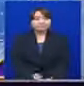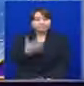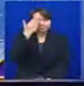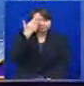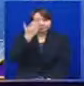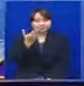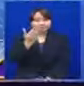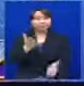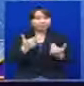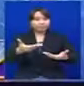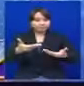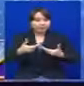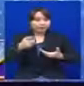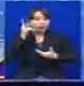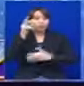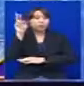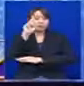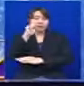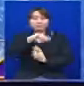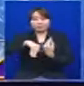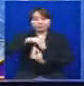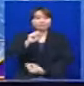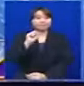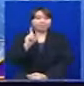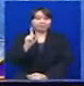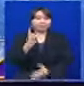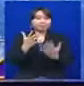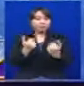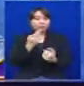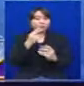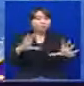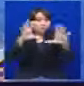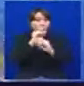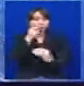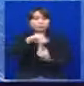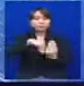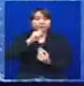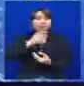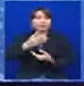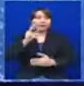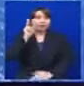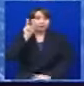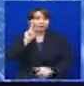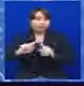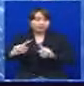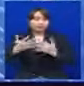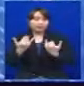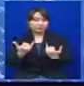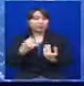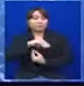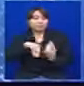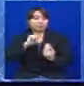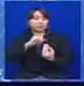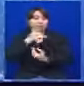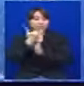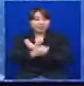สวัสดีค่ะคุณผู้ชมคะต้อนรับเข้าสู่ช่วงเวลาของข่าวเที่ยงเศรษฐกิจนะคะติดตามภาพรวมทางด้านเศรษฐกิจกันค่ะหลังจากที่ภาวะเศรษฐกิจของประ